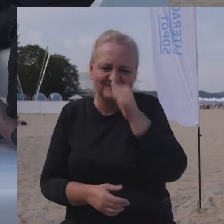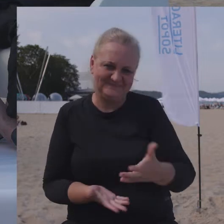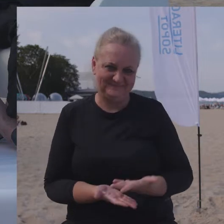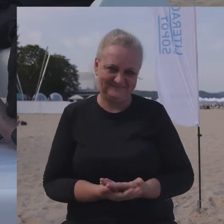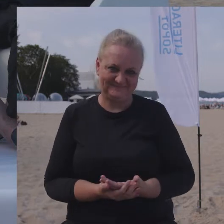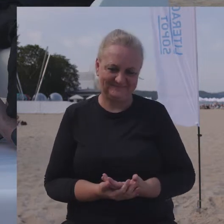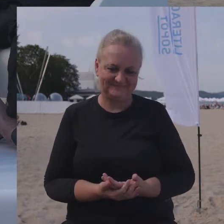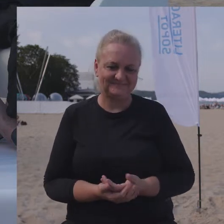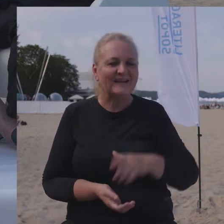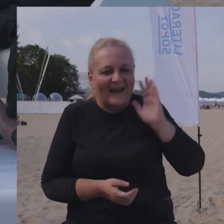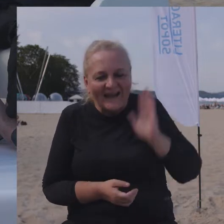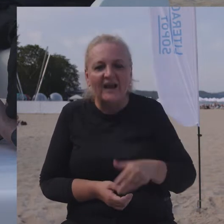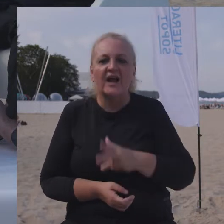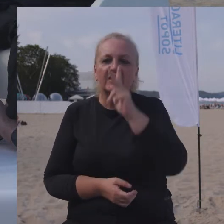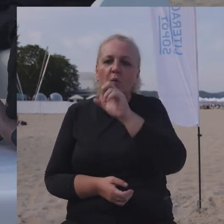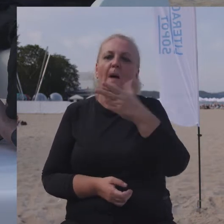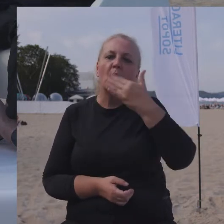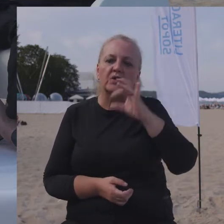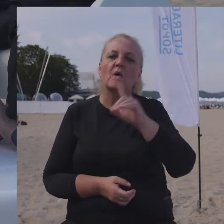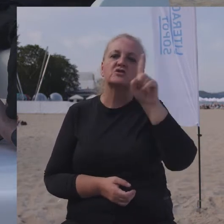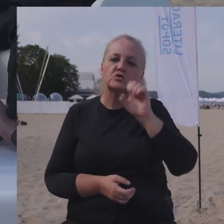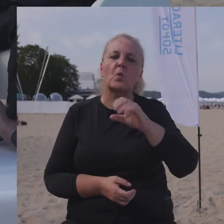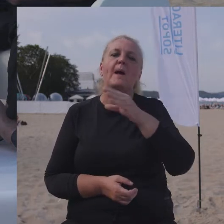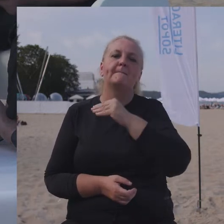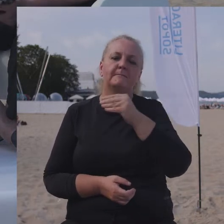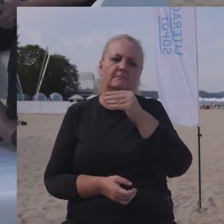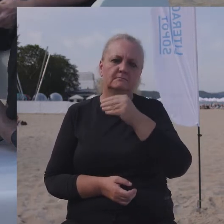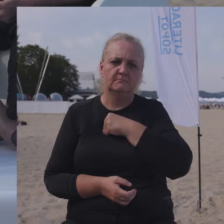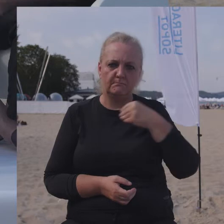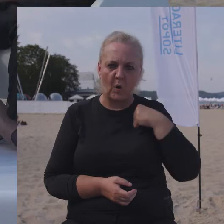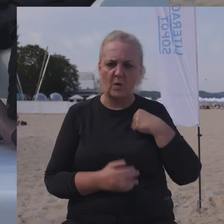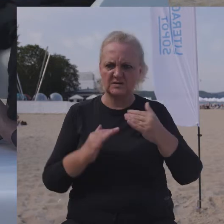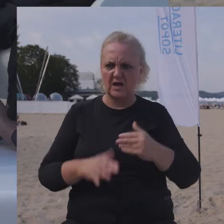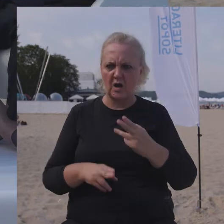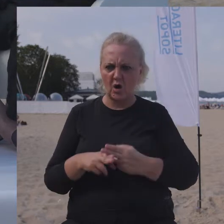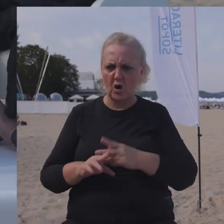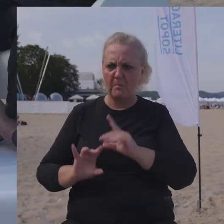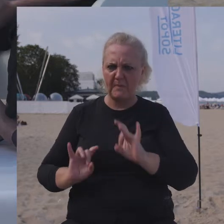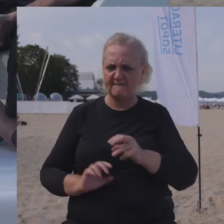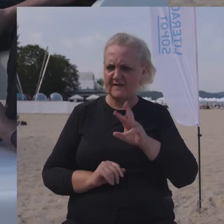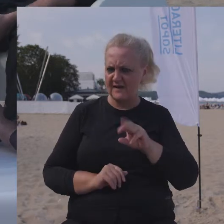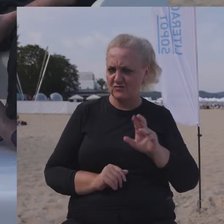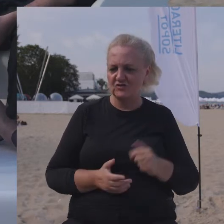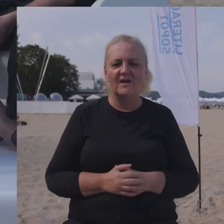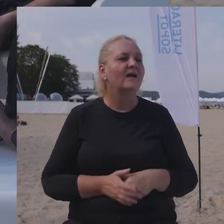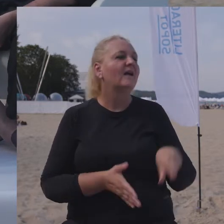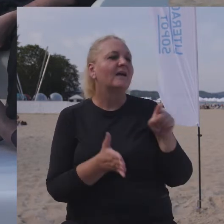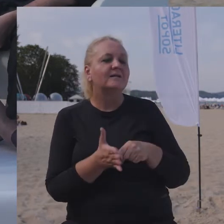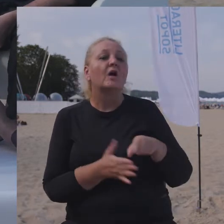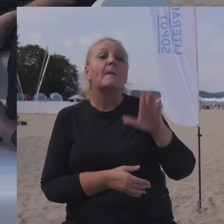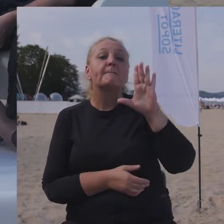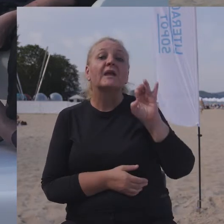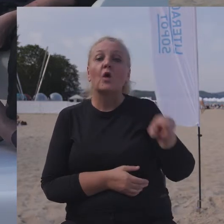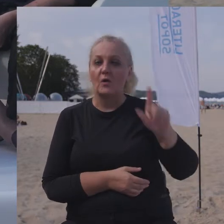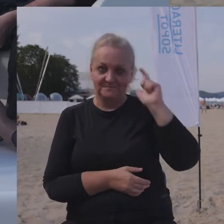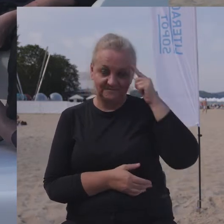dobrze. Kiła, mogiła, rzeżucha, rzeżączka, Polska. Tak. To jest bingo kultowe,